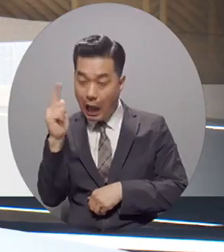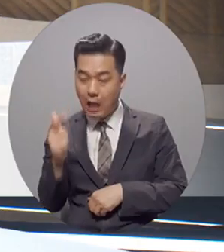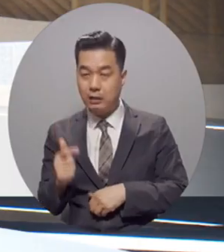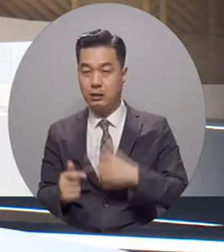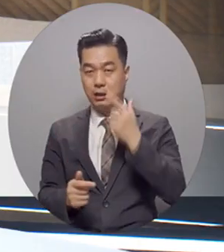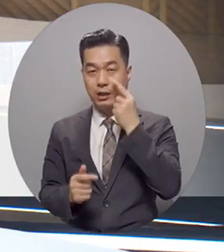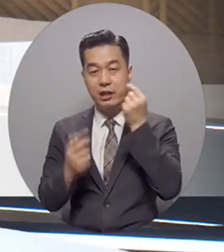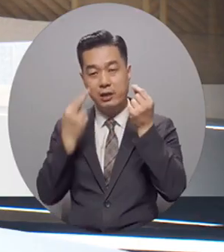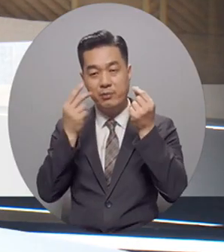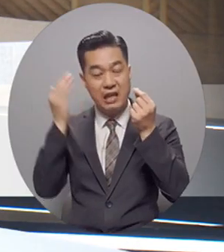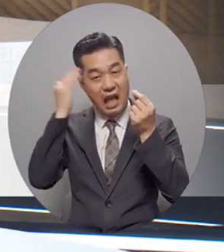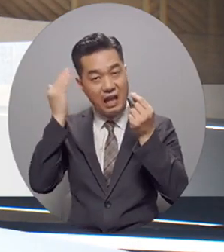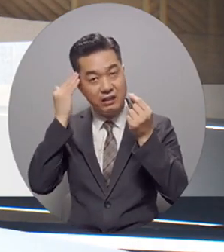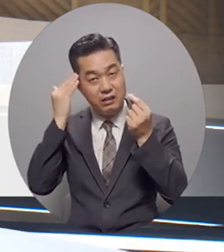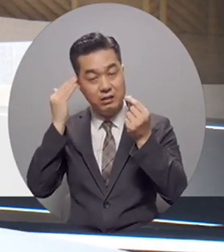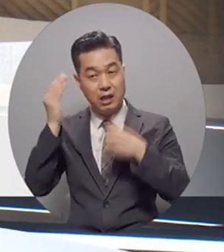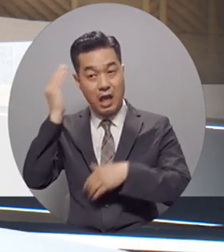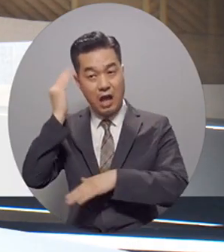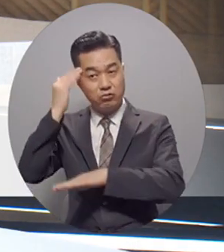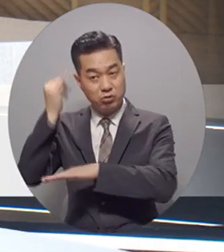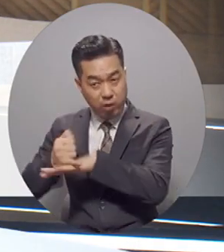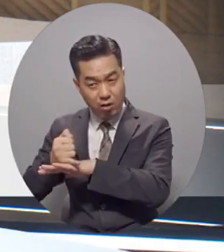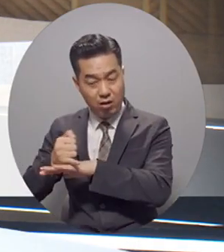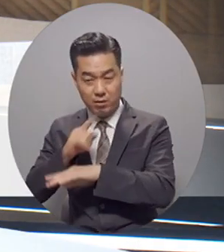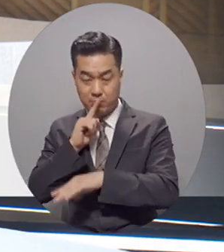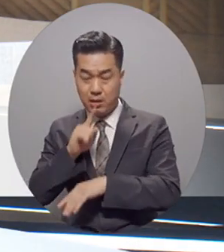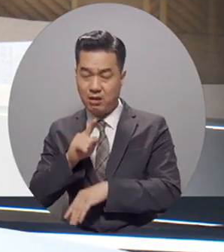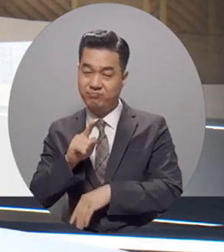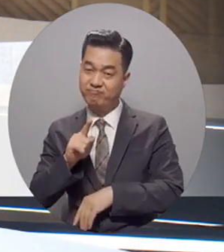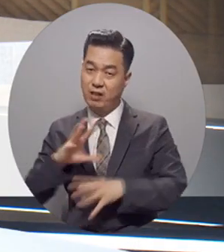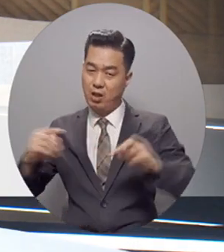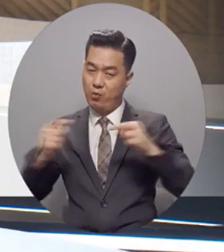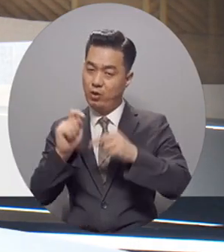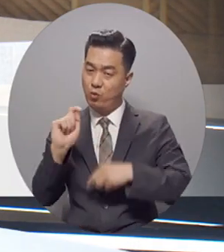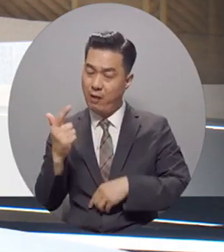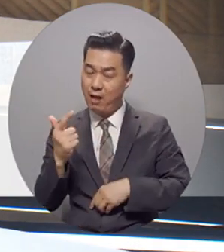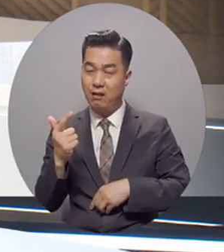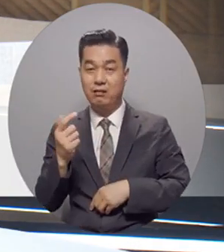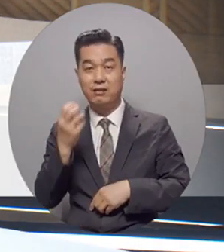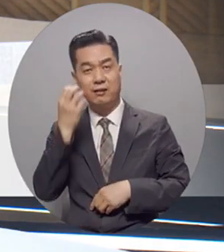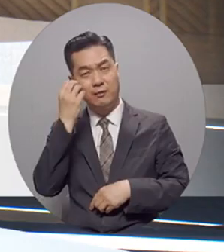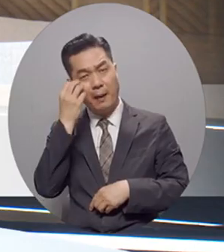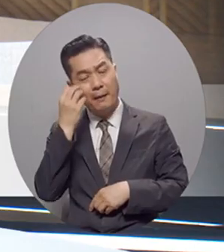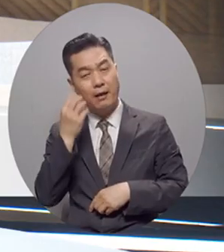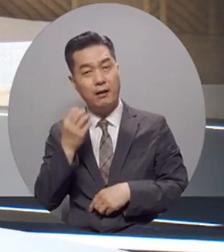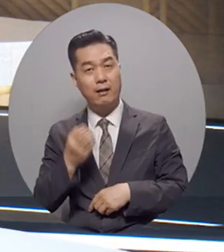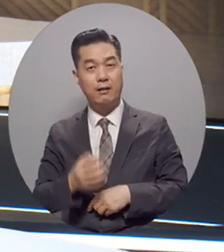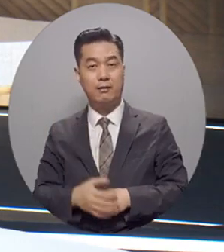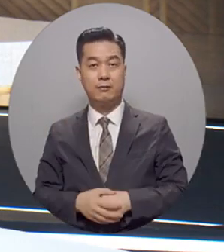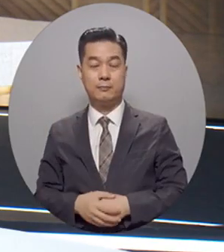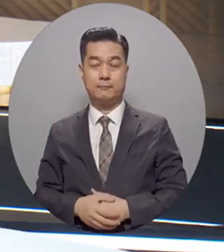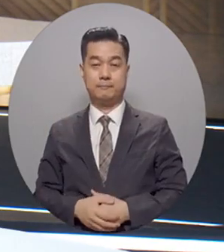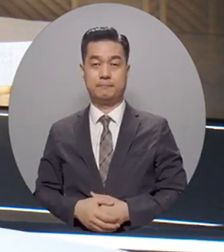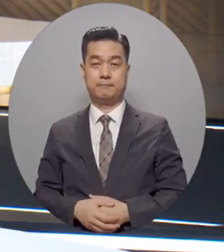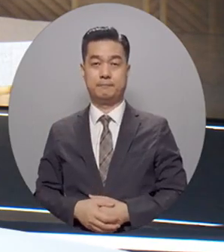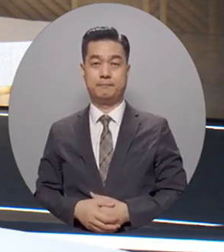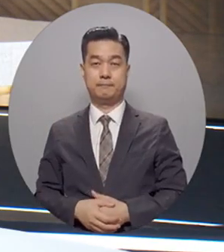하는데요. 일본을 상대로 대한민국을 대표하는 외교관의 말, 여러분은 어떻게 생각하십니까? 도쿄 현영준